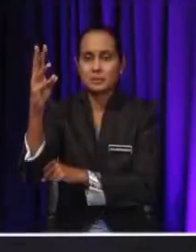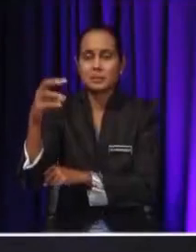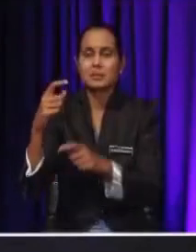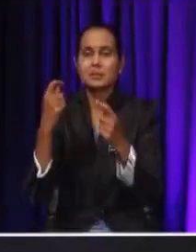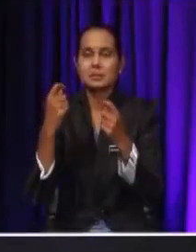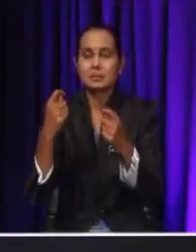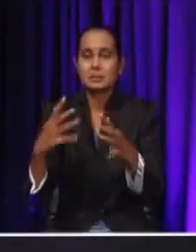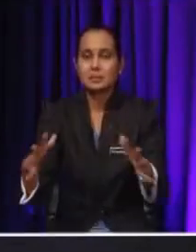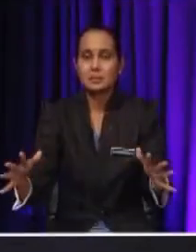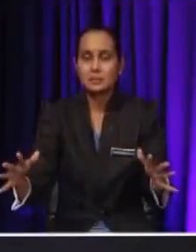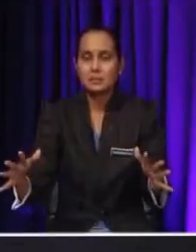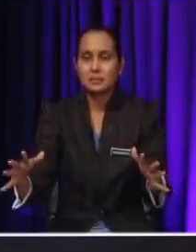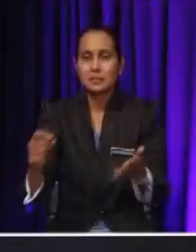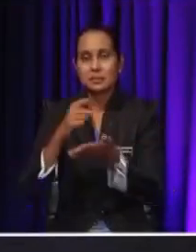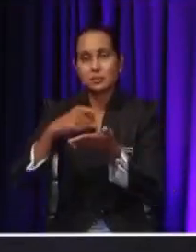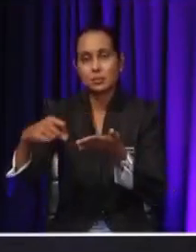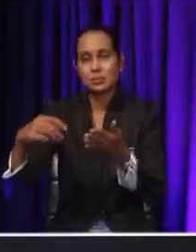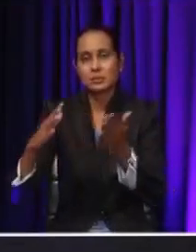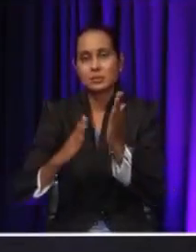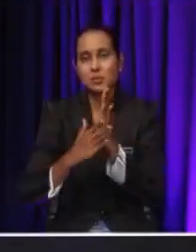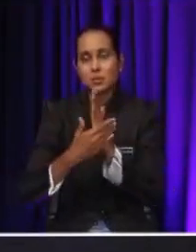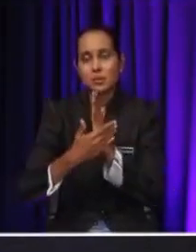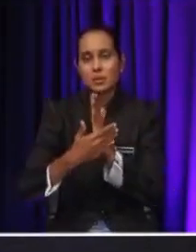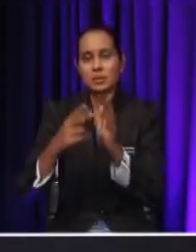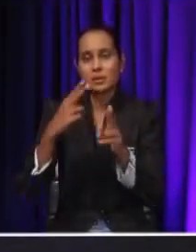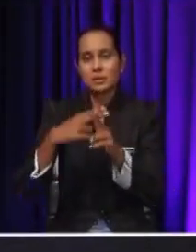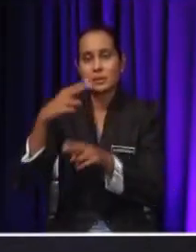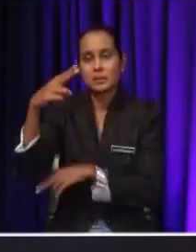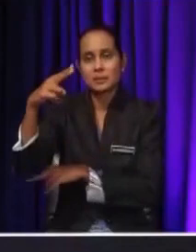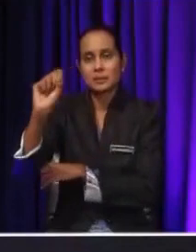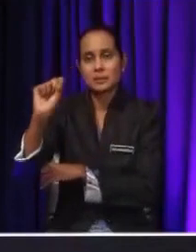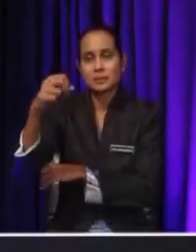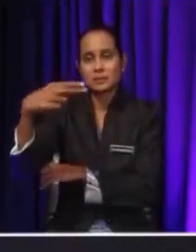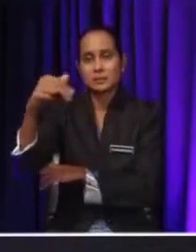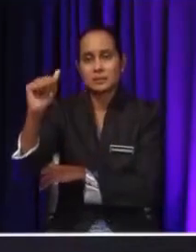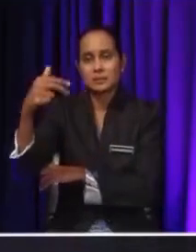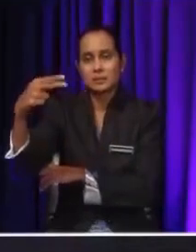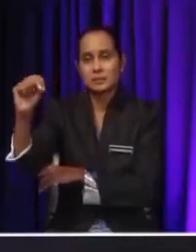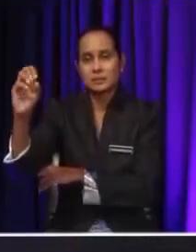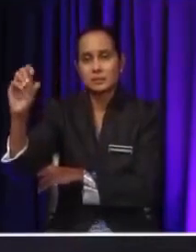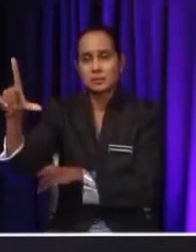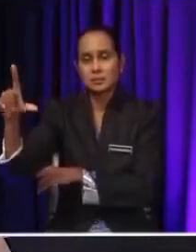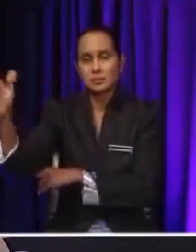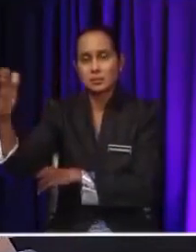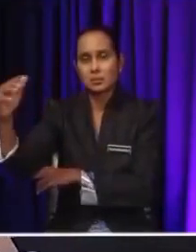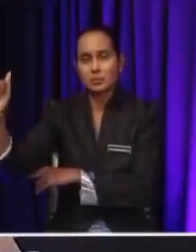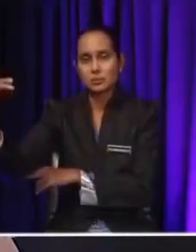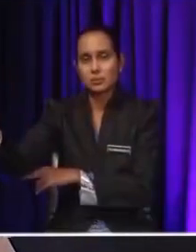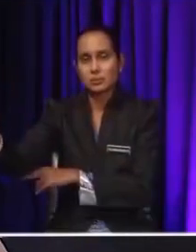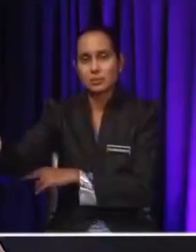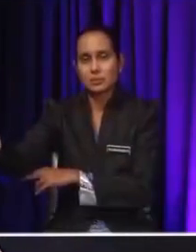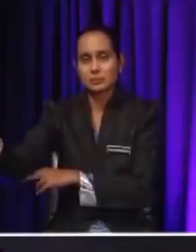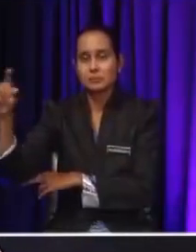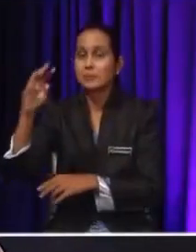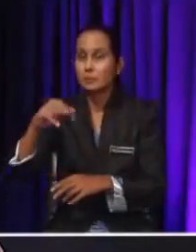diilhamkan oleh sastrawan negara kita yaitu Syah non aman sehingga ini perlu dibaca oleh anak-anak murid di luar sana